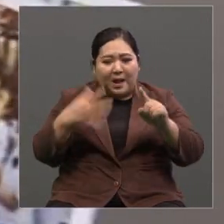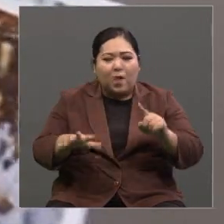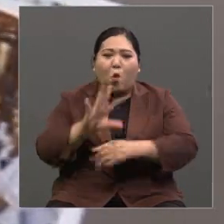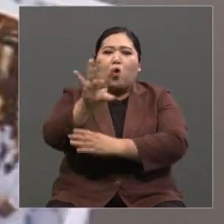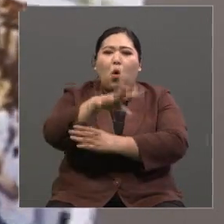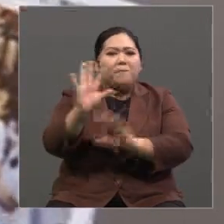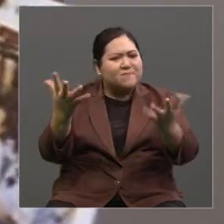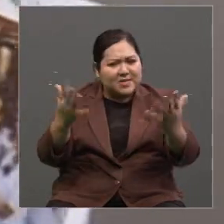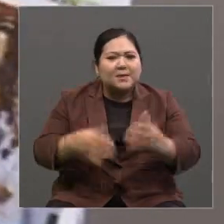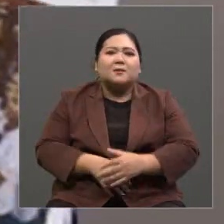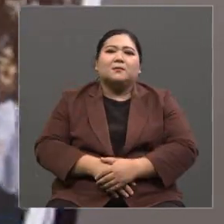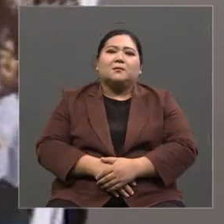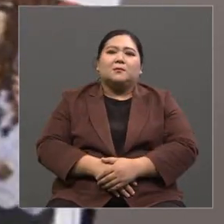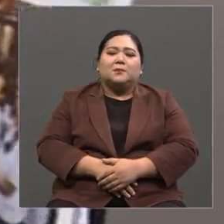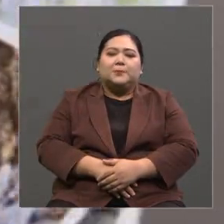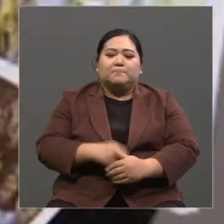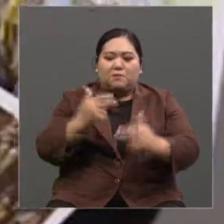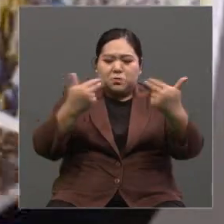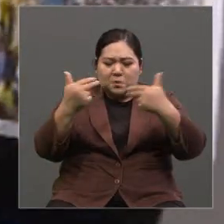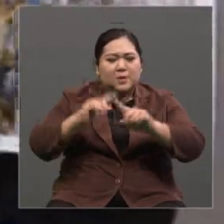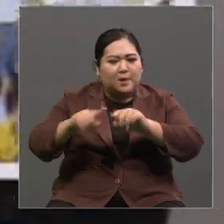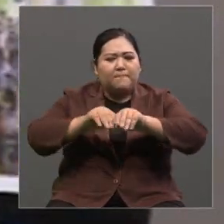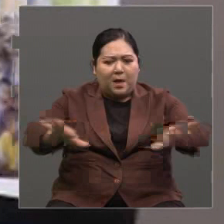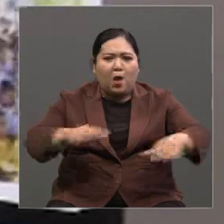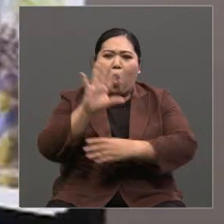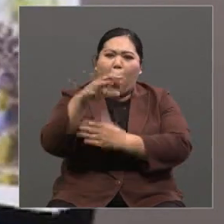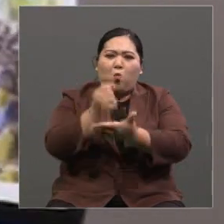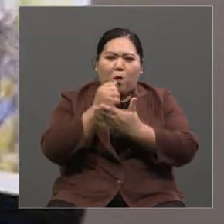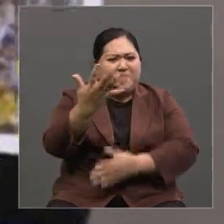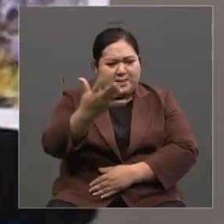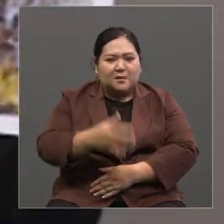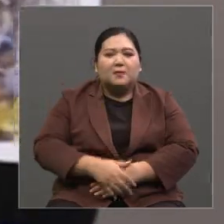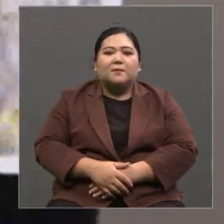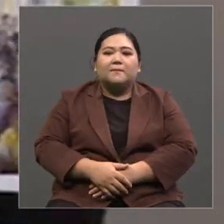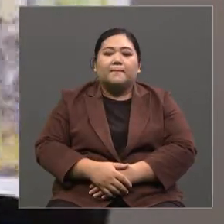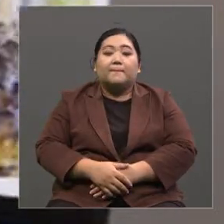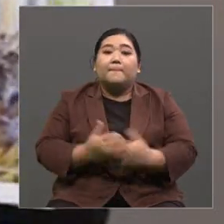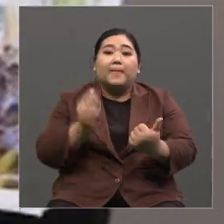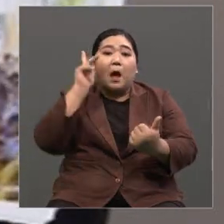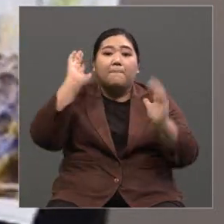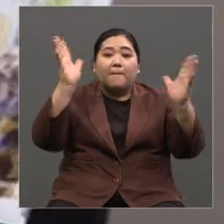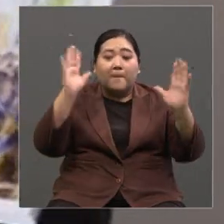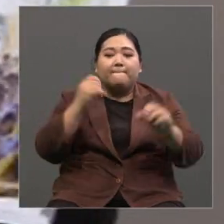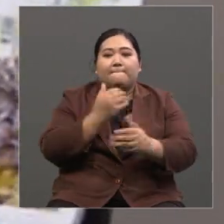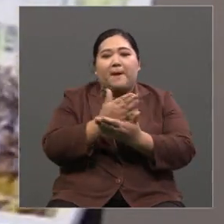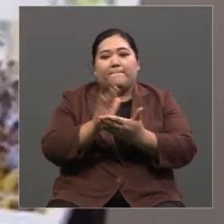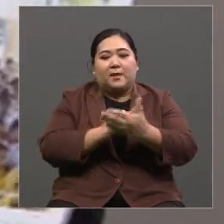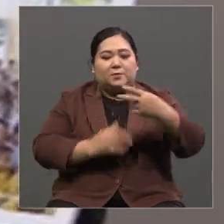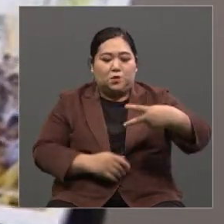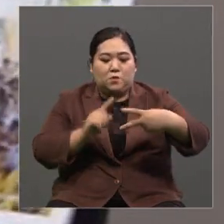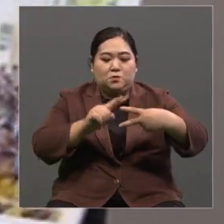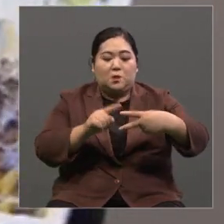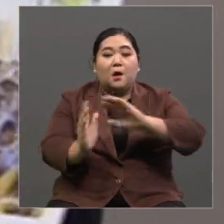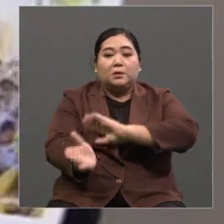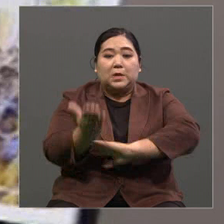เครื่องมือในการที่จะเป็นเรื่องของสื่อความขัดแย้งนะครับการแถลงข่าวของทนายตั้มวันนี้ก็แบ่งเป็น 2ช่วงช่วงแรก 10